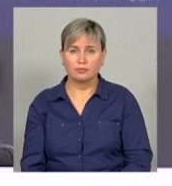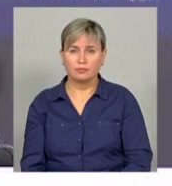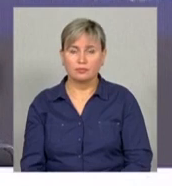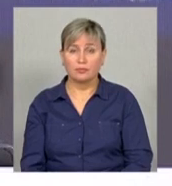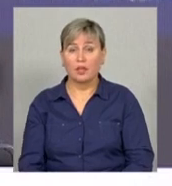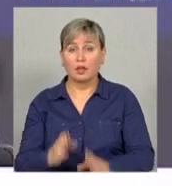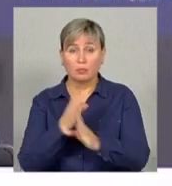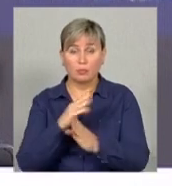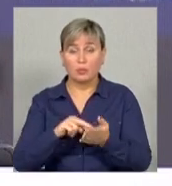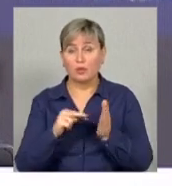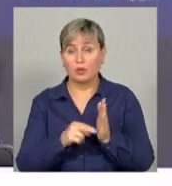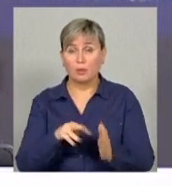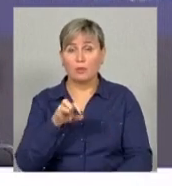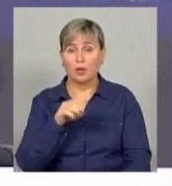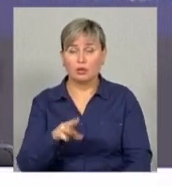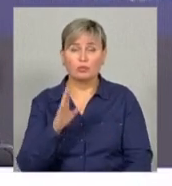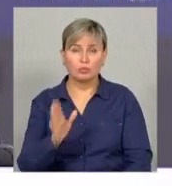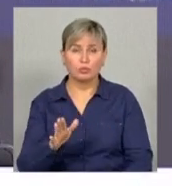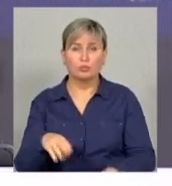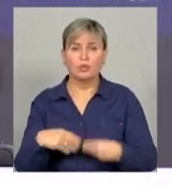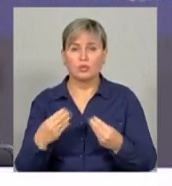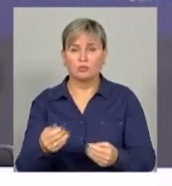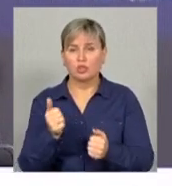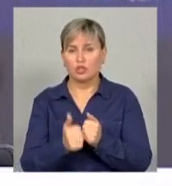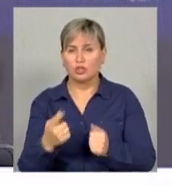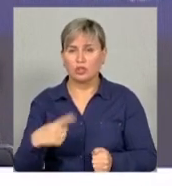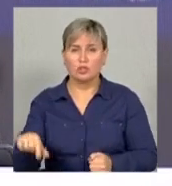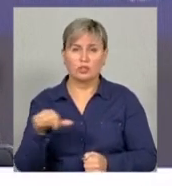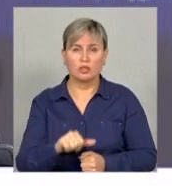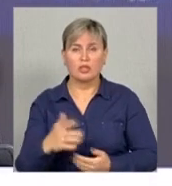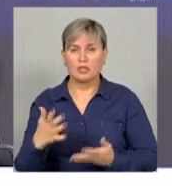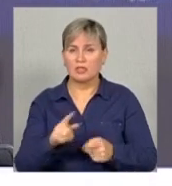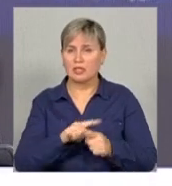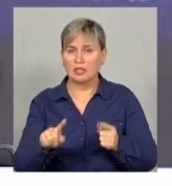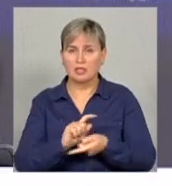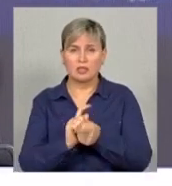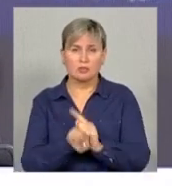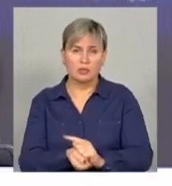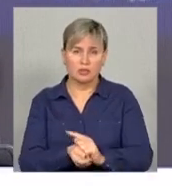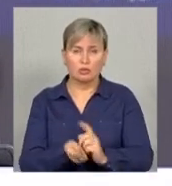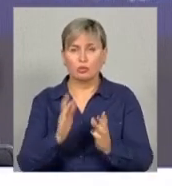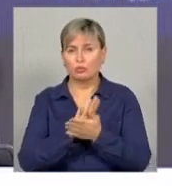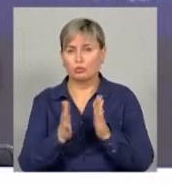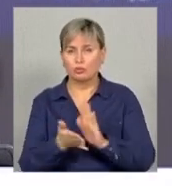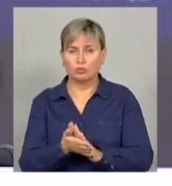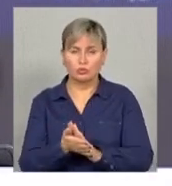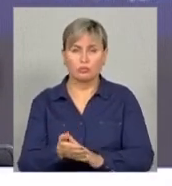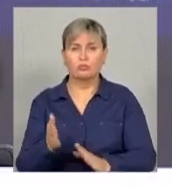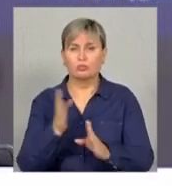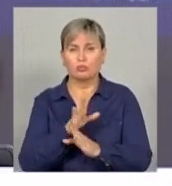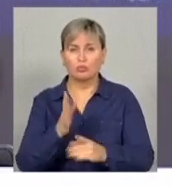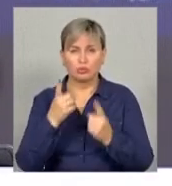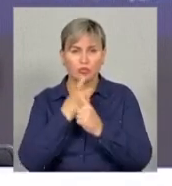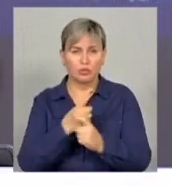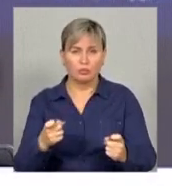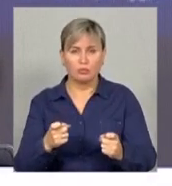гидрологический прогноз марта месяца Будет предоставляться еженедельно в случае резких изменений гидрометеоусловий ргп казгидромет будет